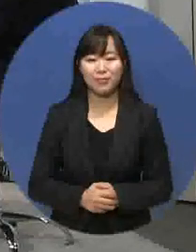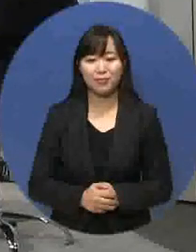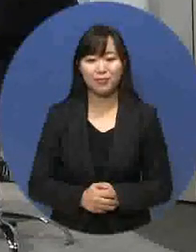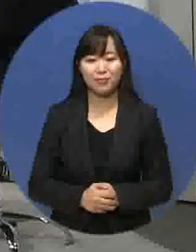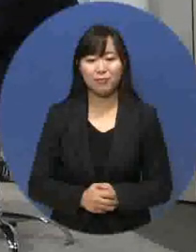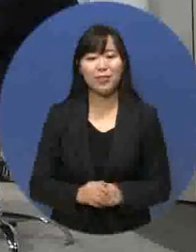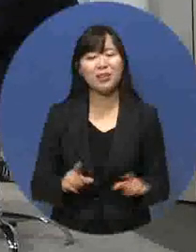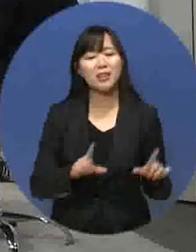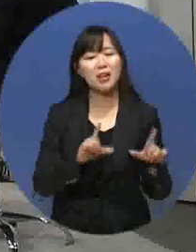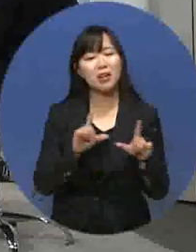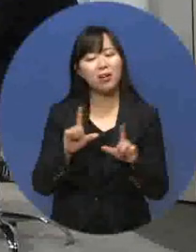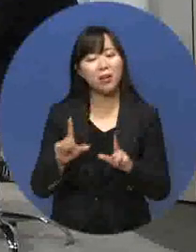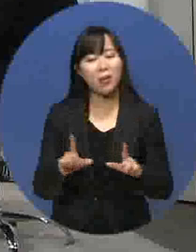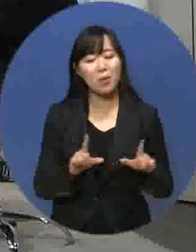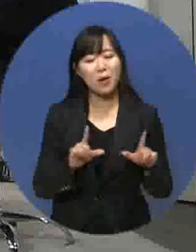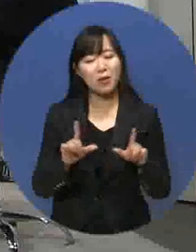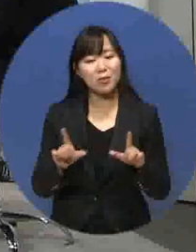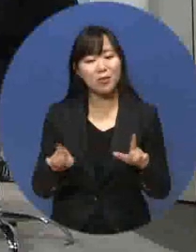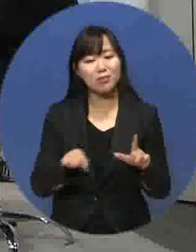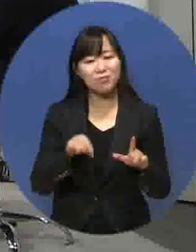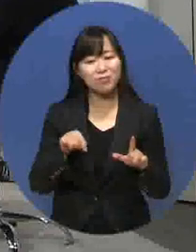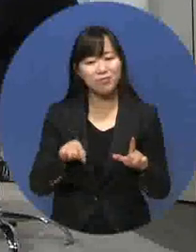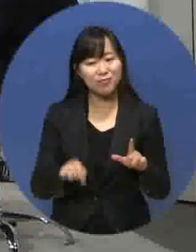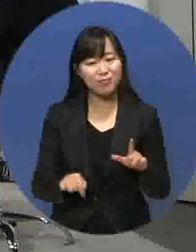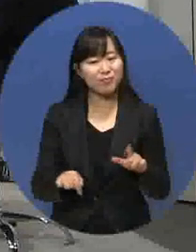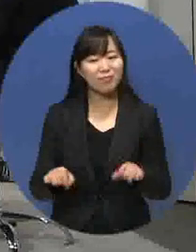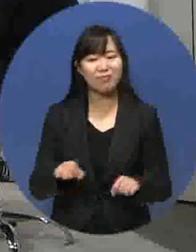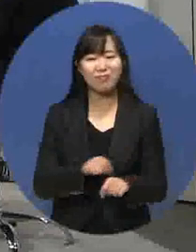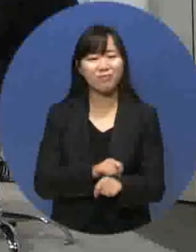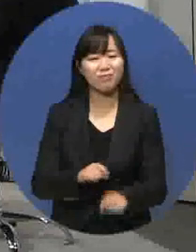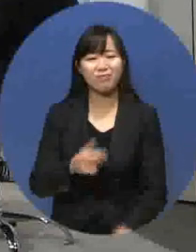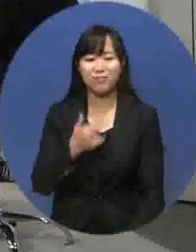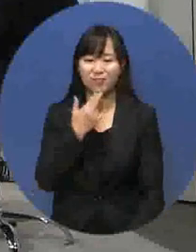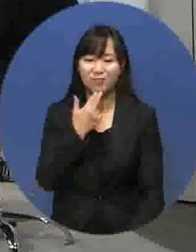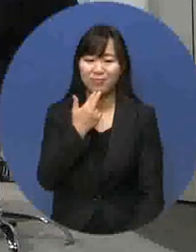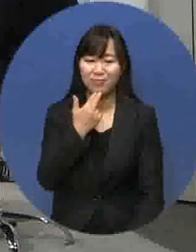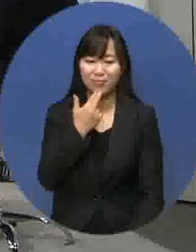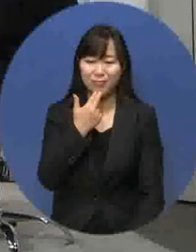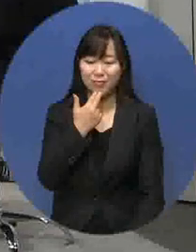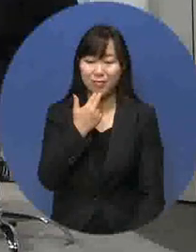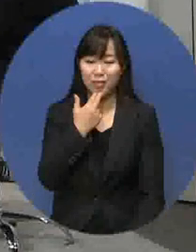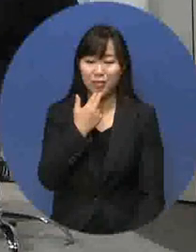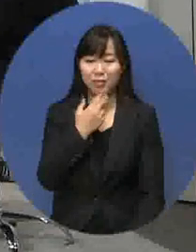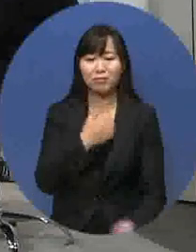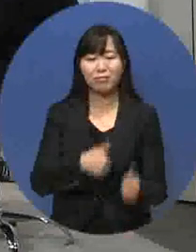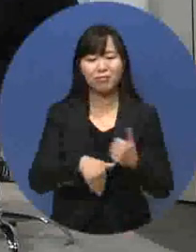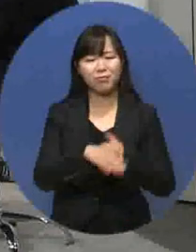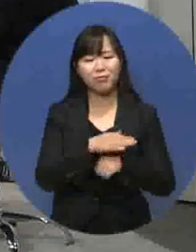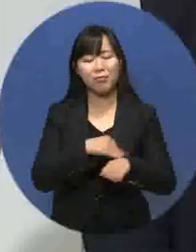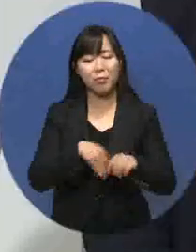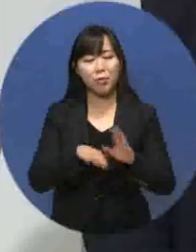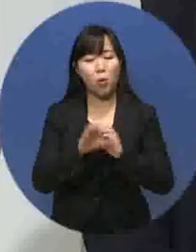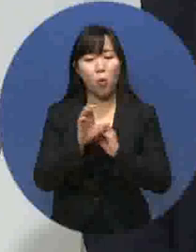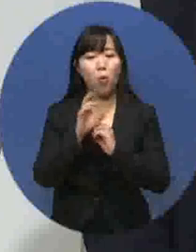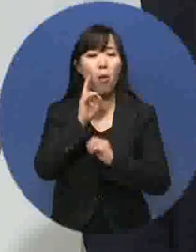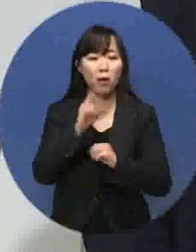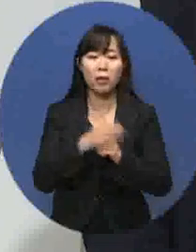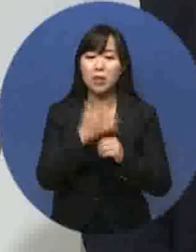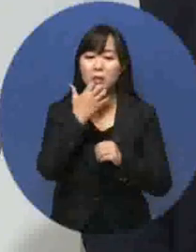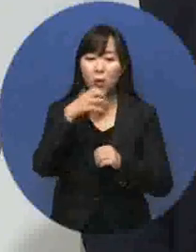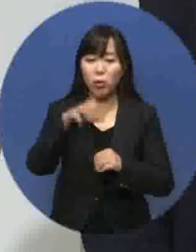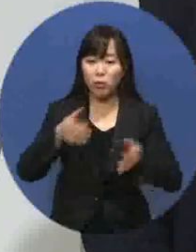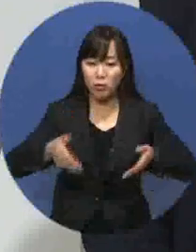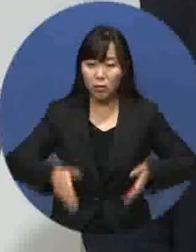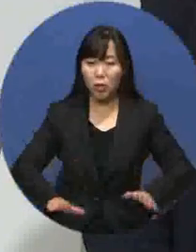생활의 일환으로 뭐 크게 따로 없고요. 이제 점점 그게 좀 심각해지긴 한데 서울에서 제가